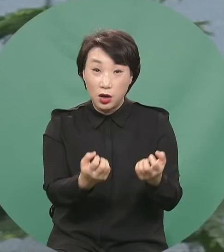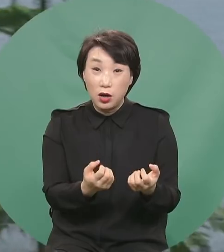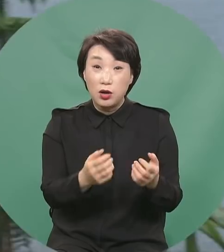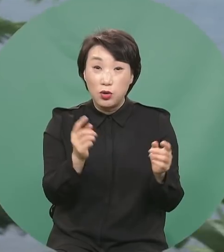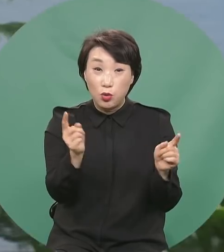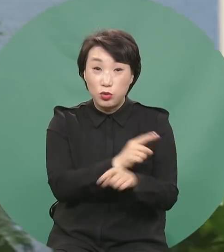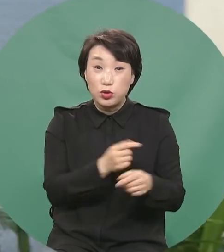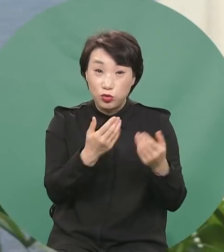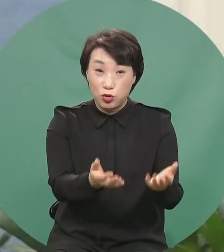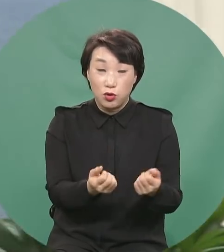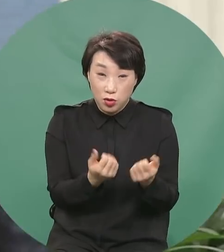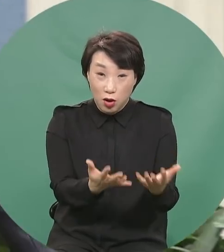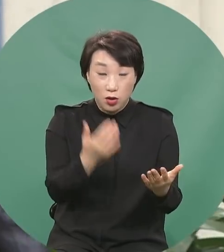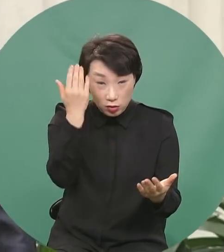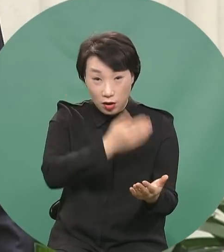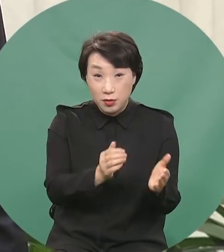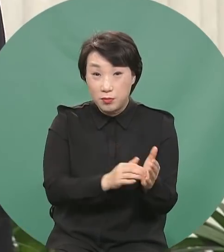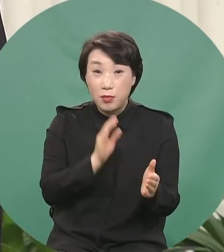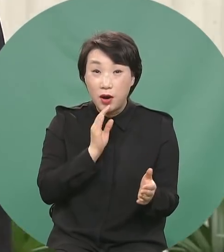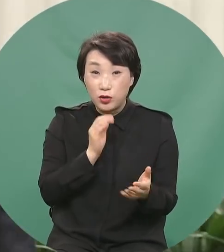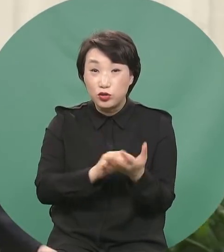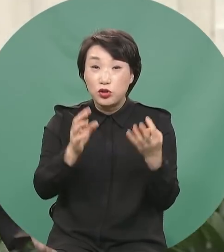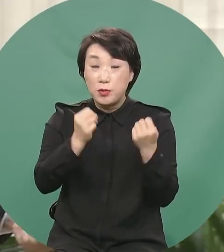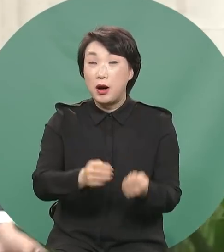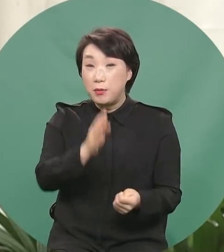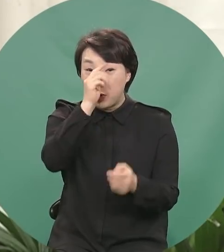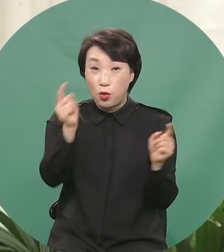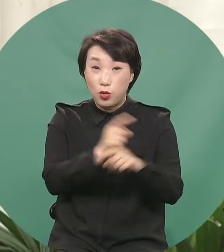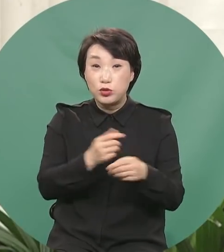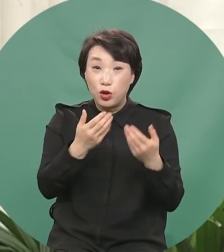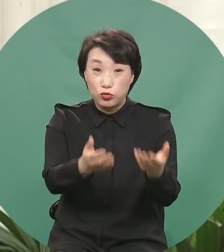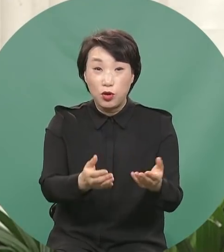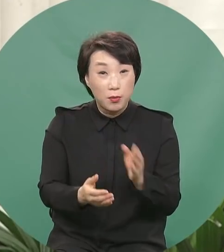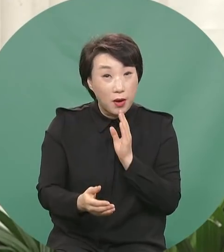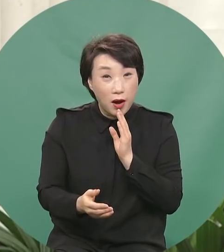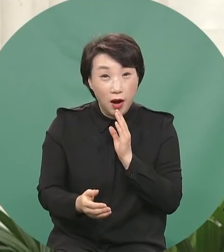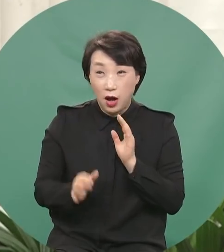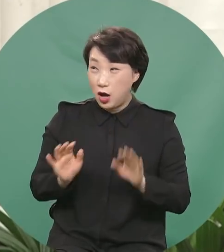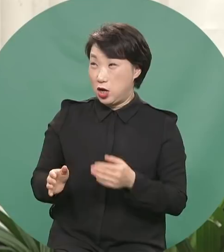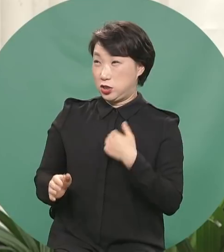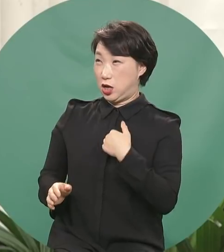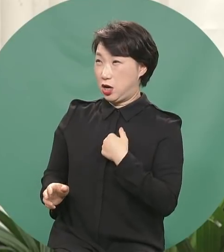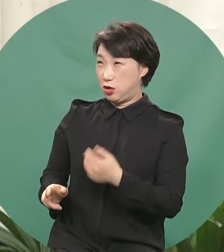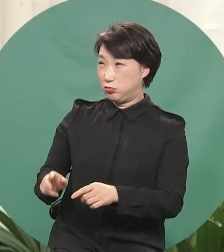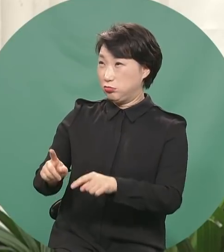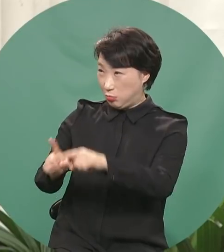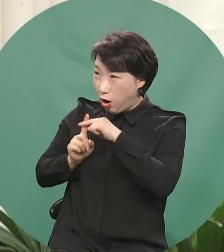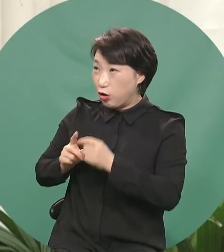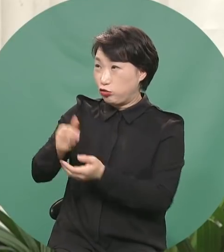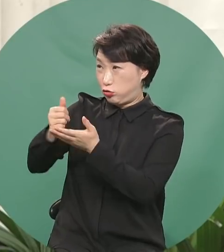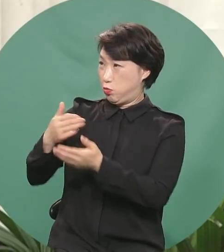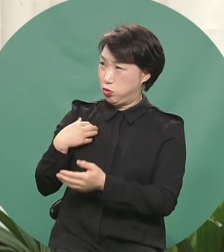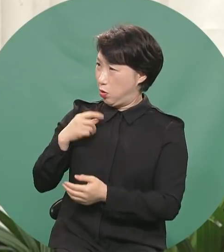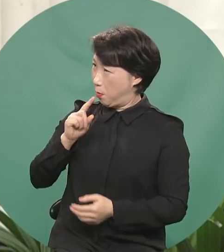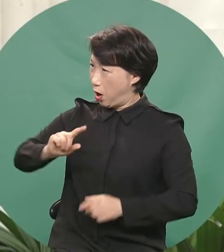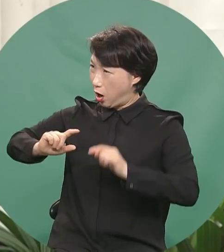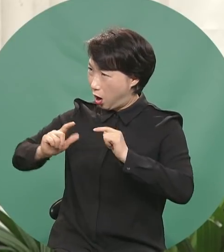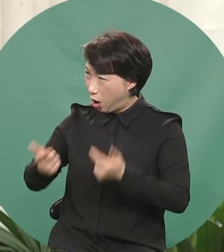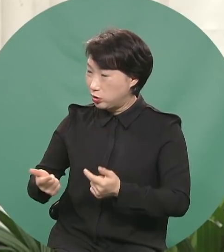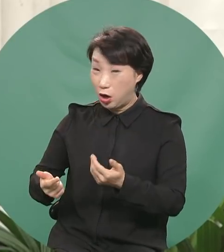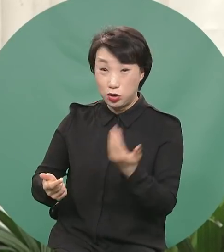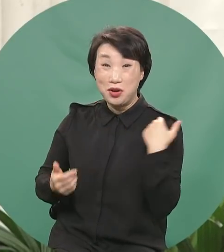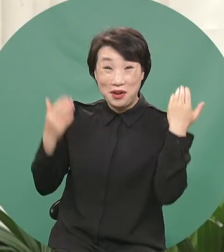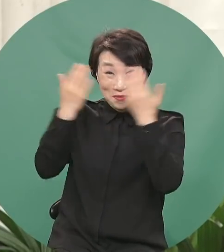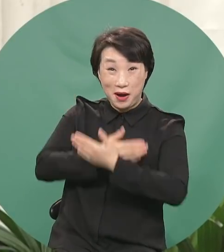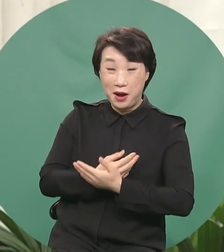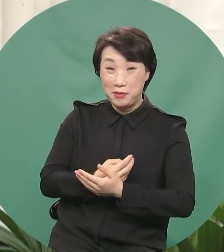자들도 수많은 병을 고친 자들도 죽을지언정 주님을 부인하지 않겠다고 바로 첫날